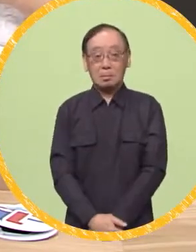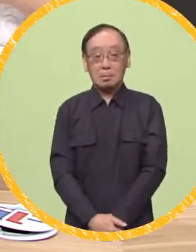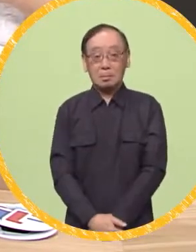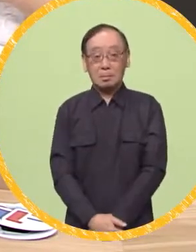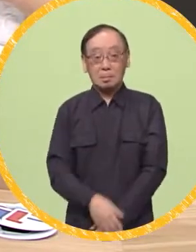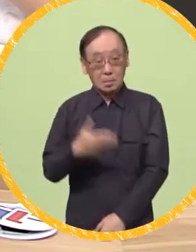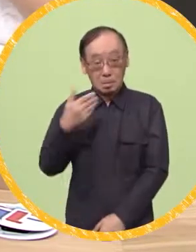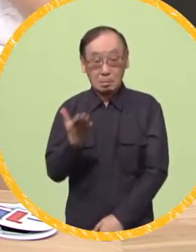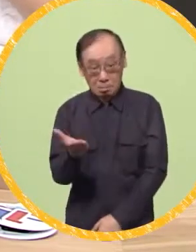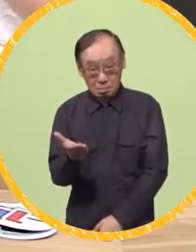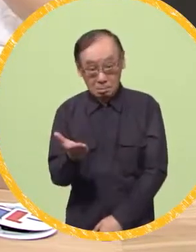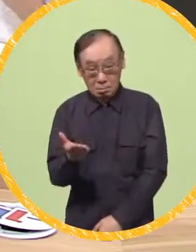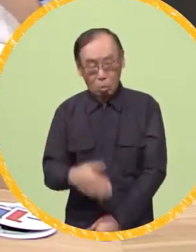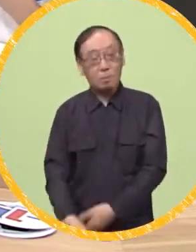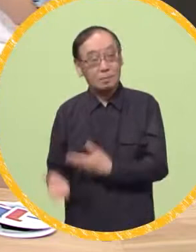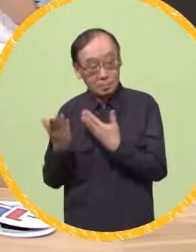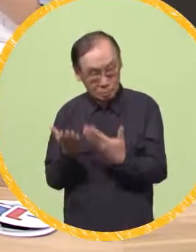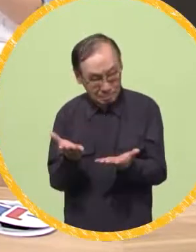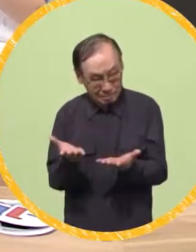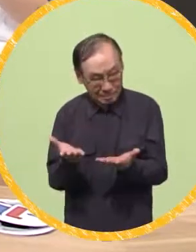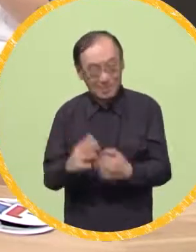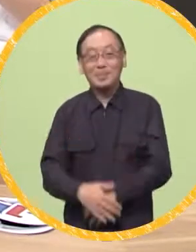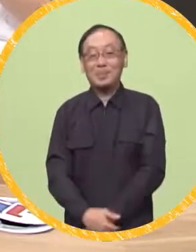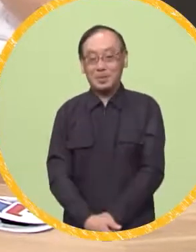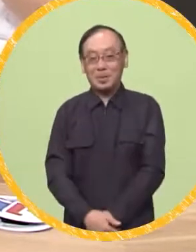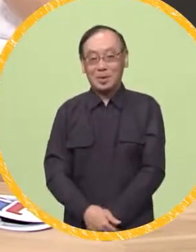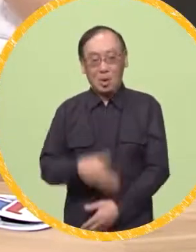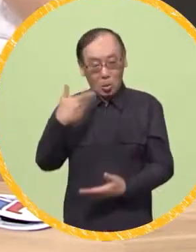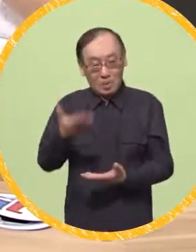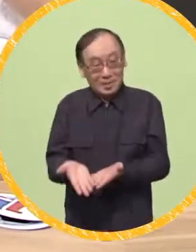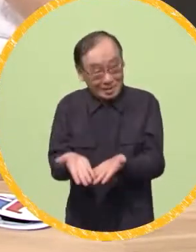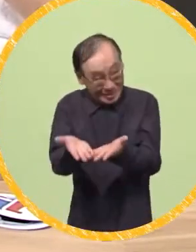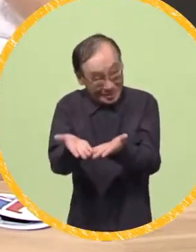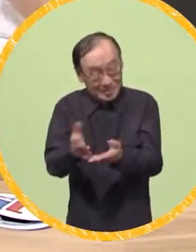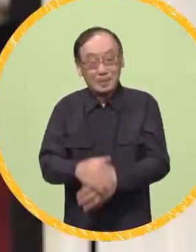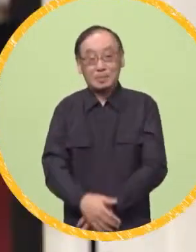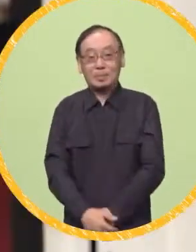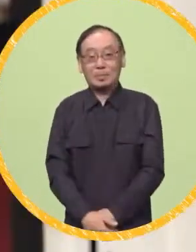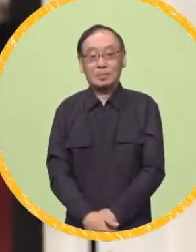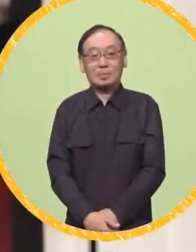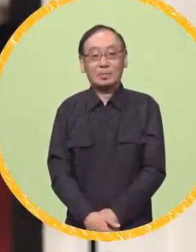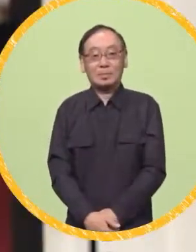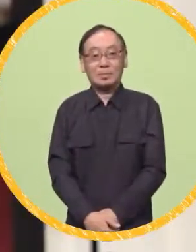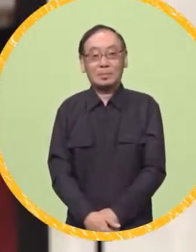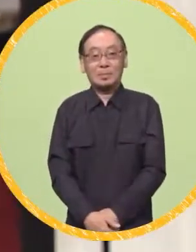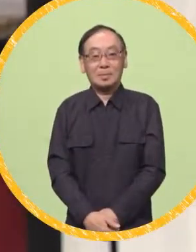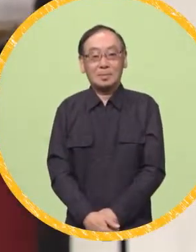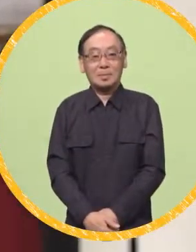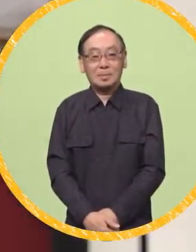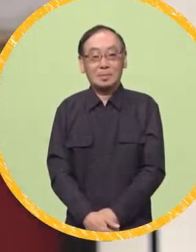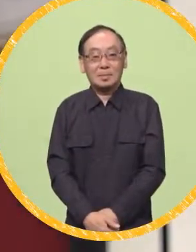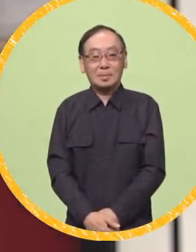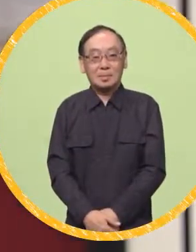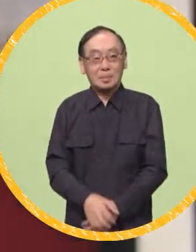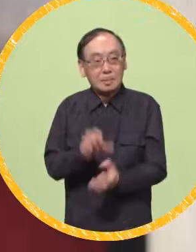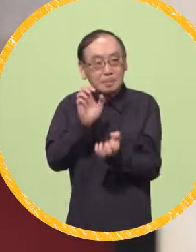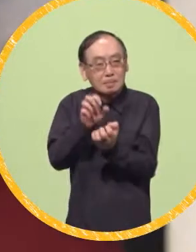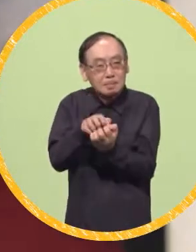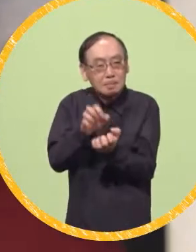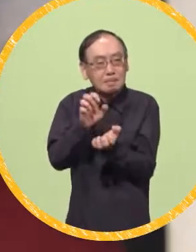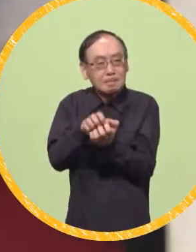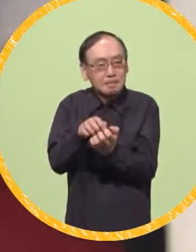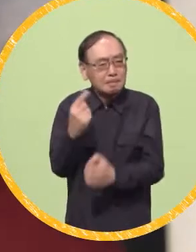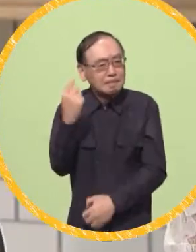食べていどうぞコメしてください見て負けバーとツーいただきまー